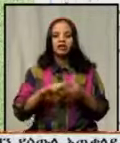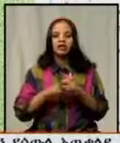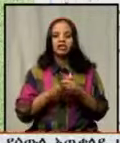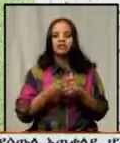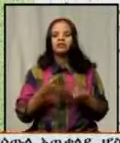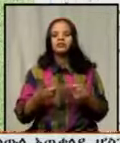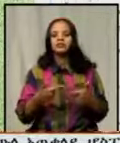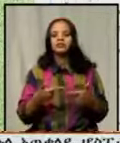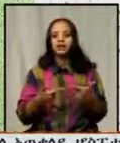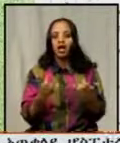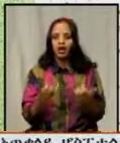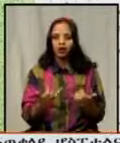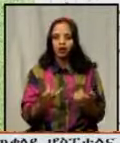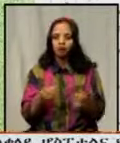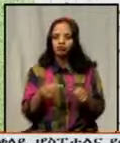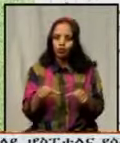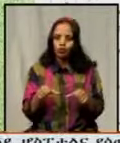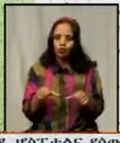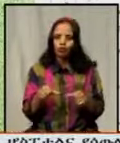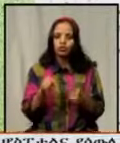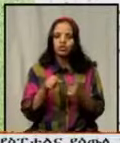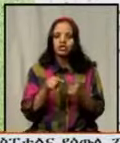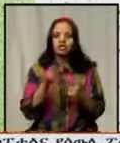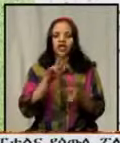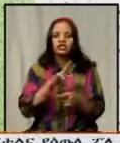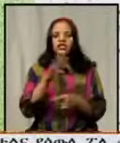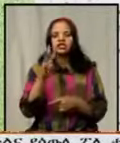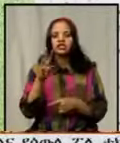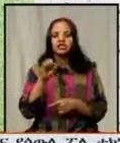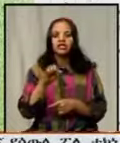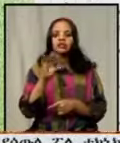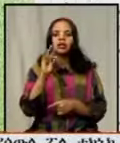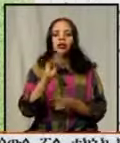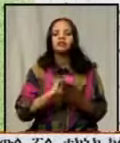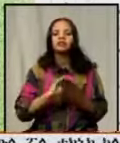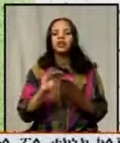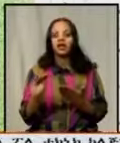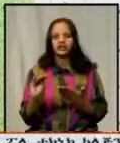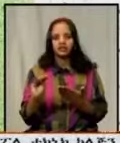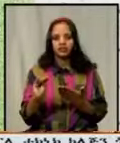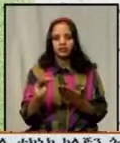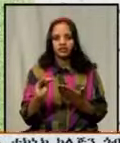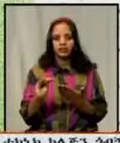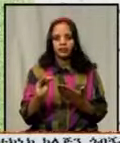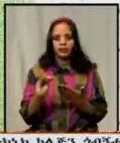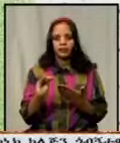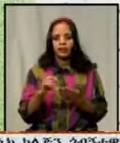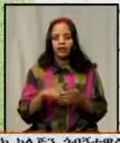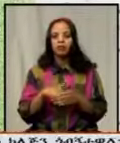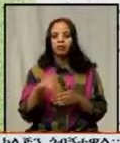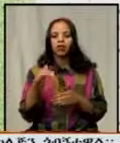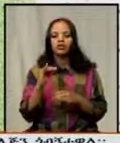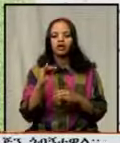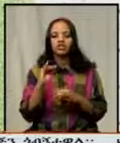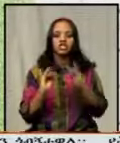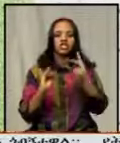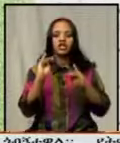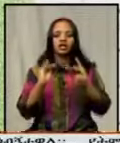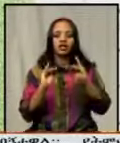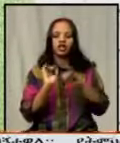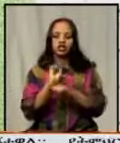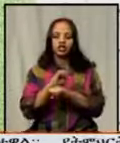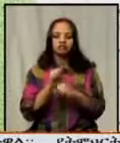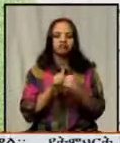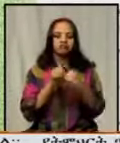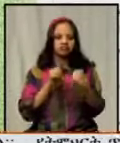ነው። አሁን በመቆየቱ ወደ 36.7 ሚሊዮን በሚያወጣ ጨረታ ያው አሸናፊ